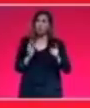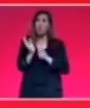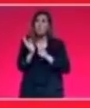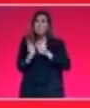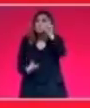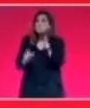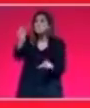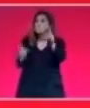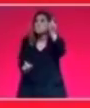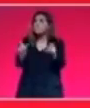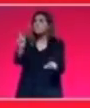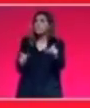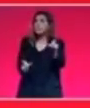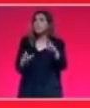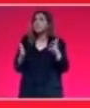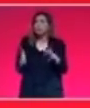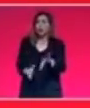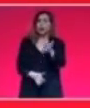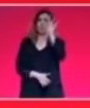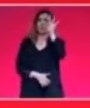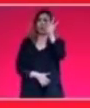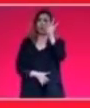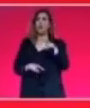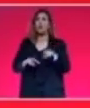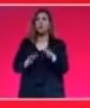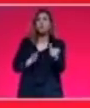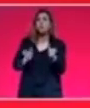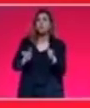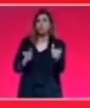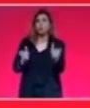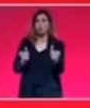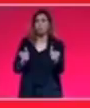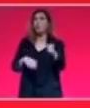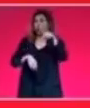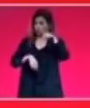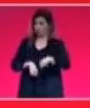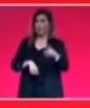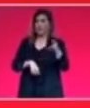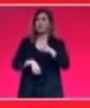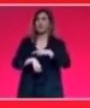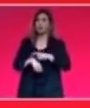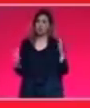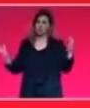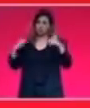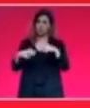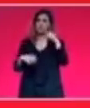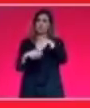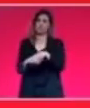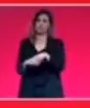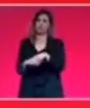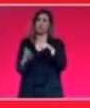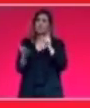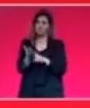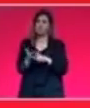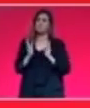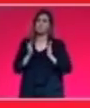μας και η καθεμιά μας καλείται να επιλέξει. Σήμερα λοιπόν είναι η ώρα της συμμετοχής και της συμπόρευσης. Συντρόφισσες